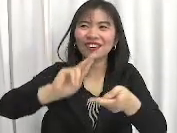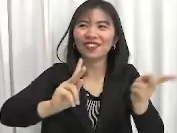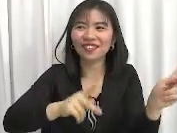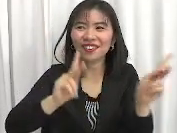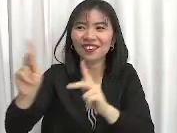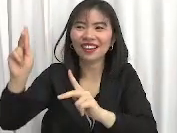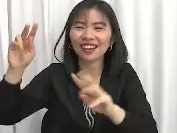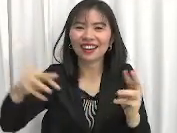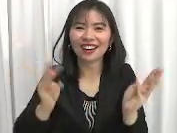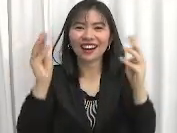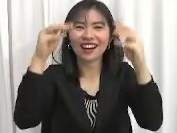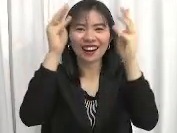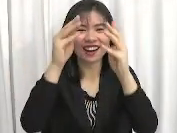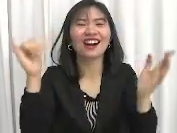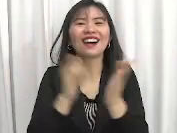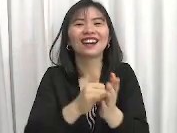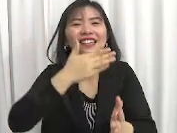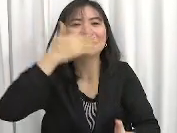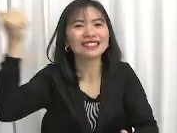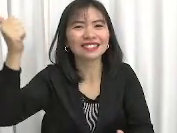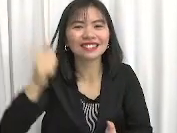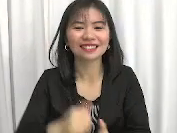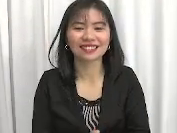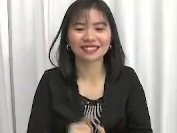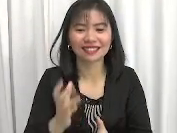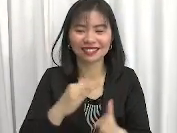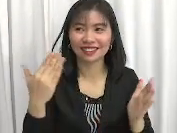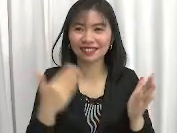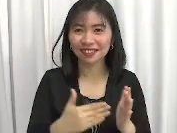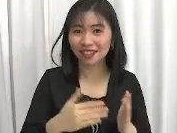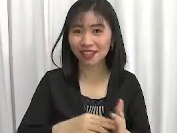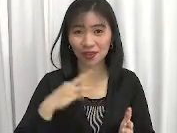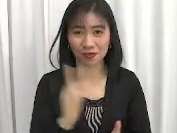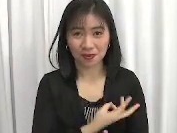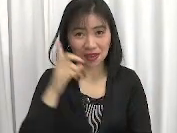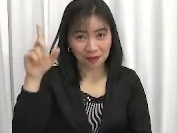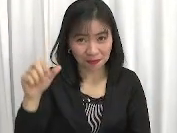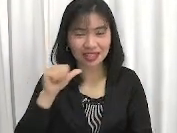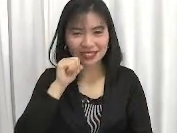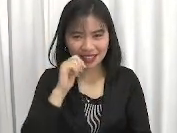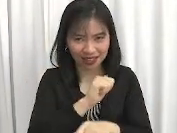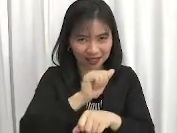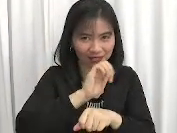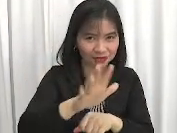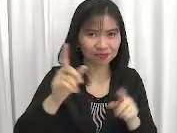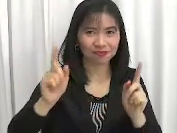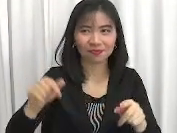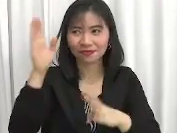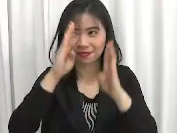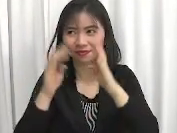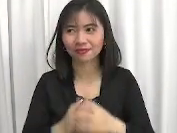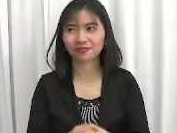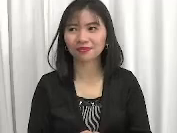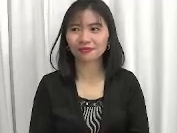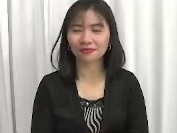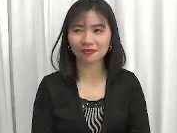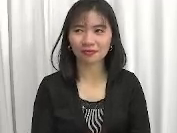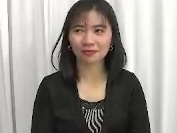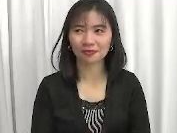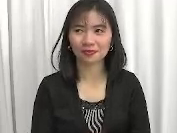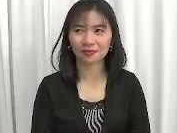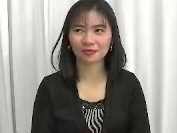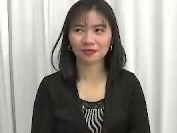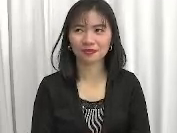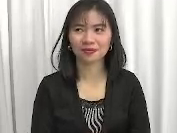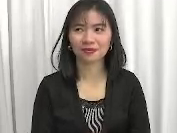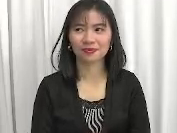Oh. The best yan. The best talaga. Kaya huwag tayo magpapa-apekto mga kapatid. Ano to? From conception to resurrection.